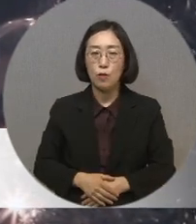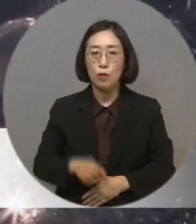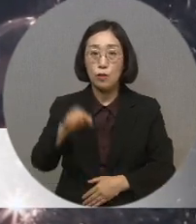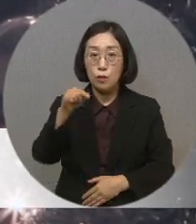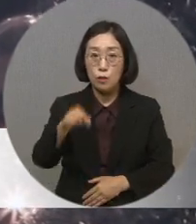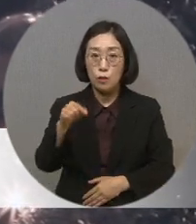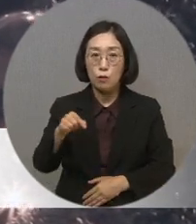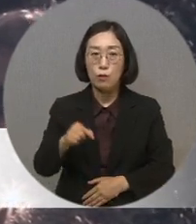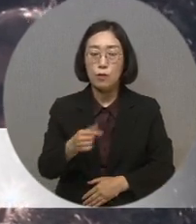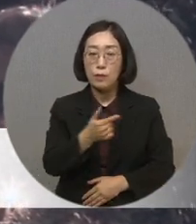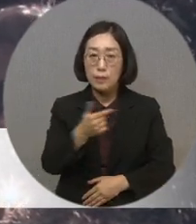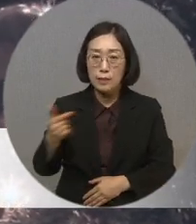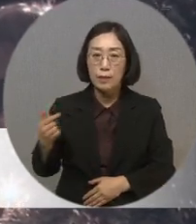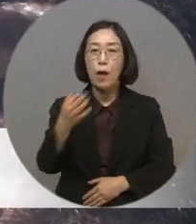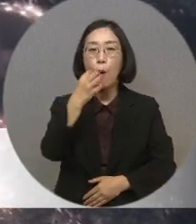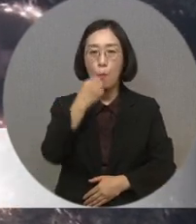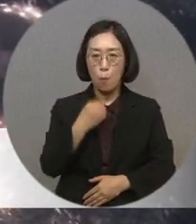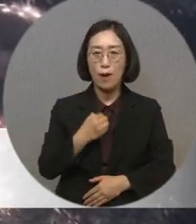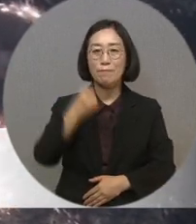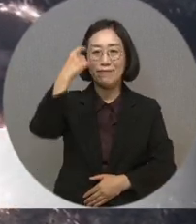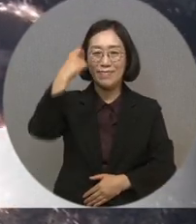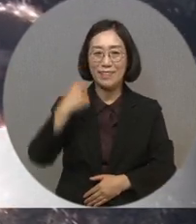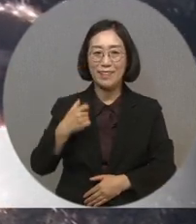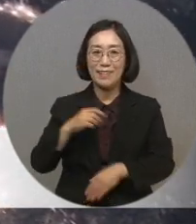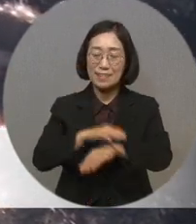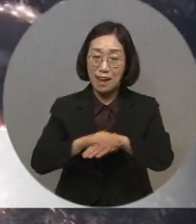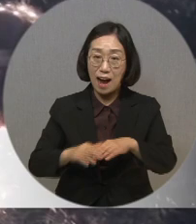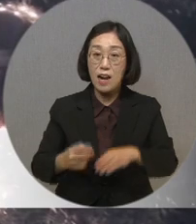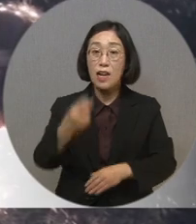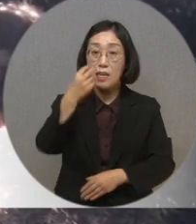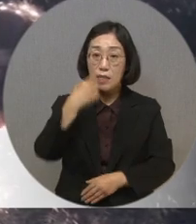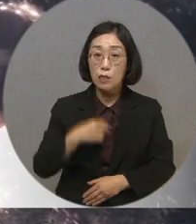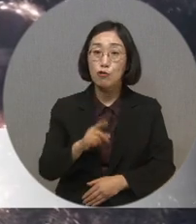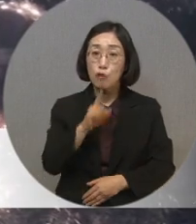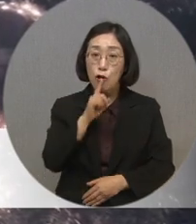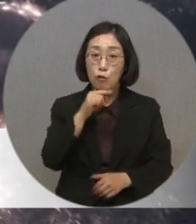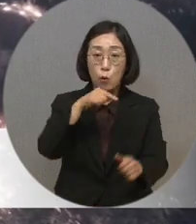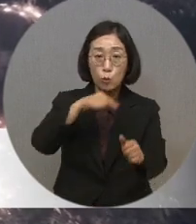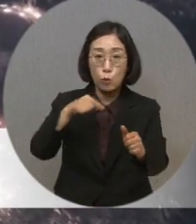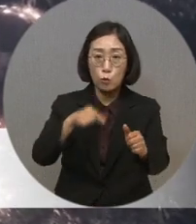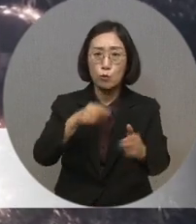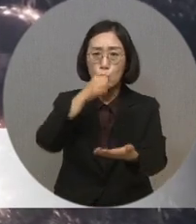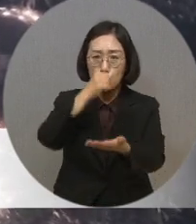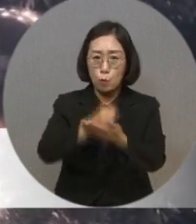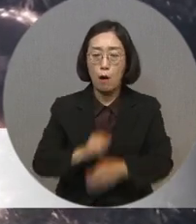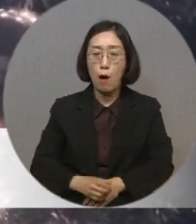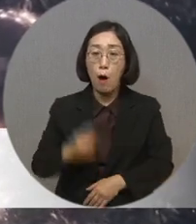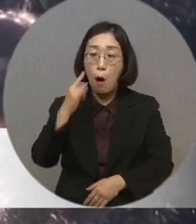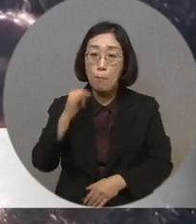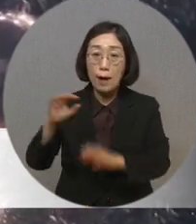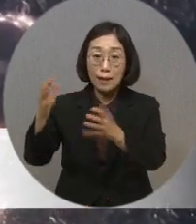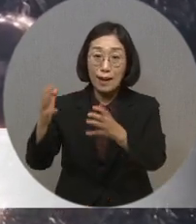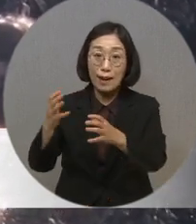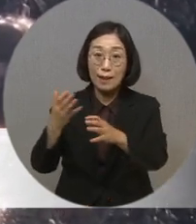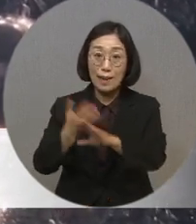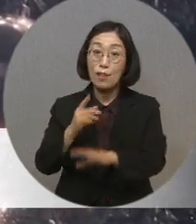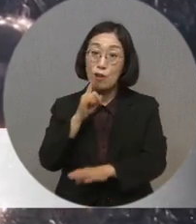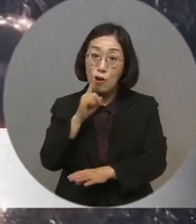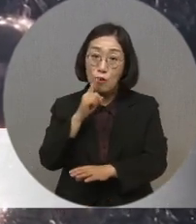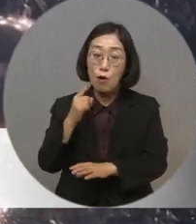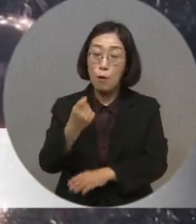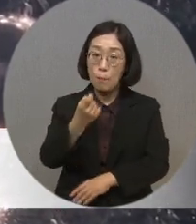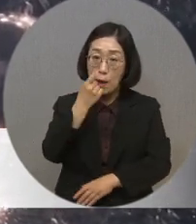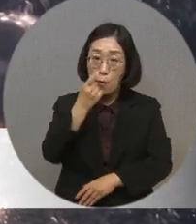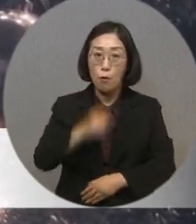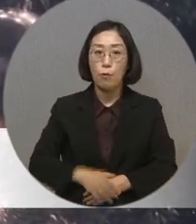부분에서 정말 많은 보람을 느낍니다. 정말 다루고 있는 게 이중언어 교육이에요. 엄마 나라 말을 배우고 익히는